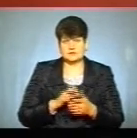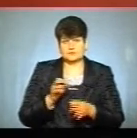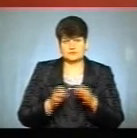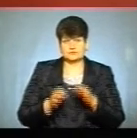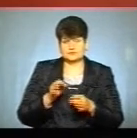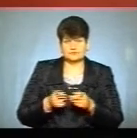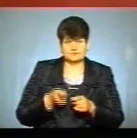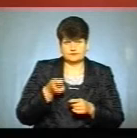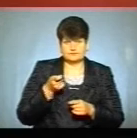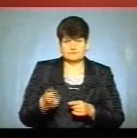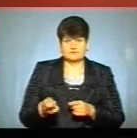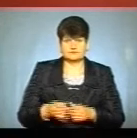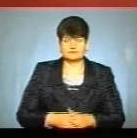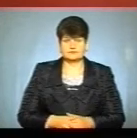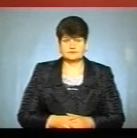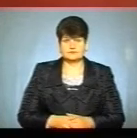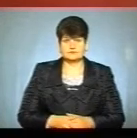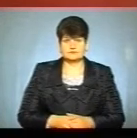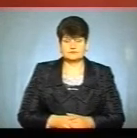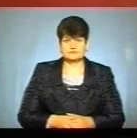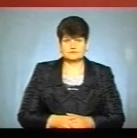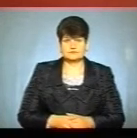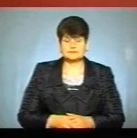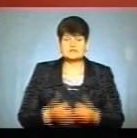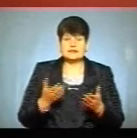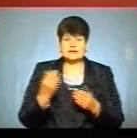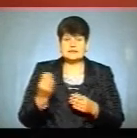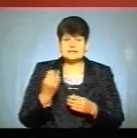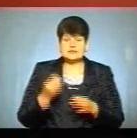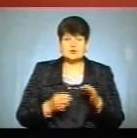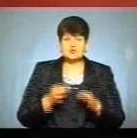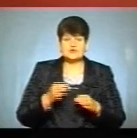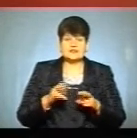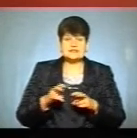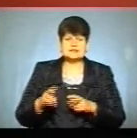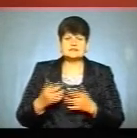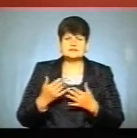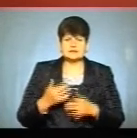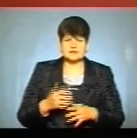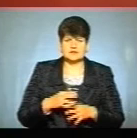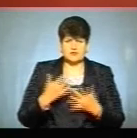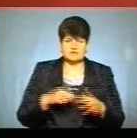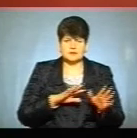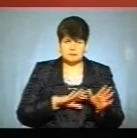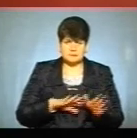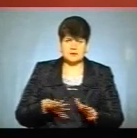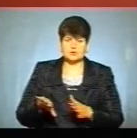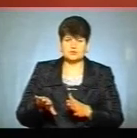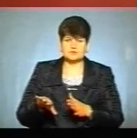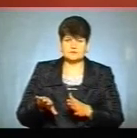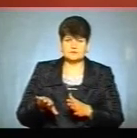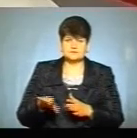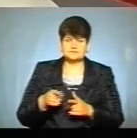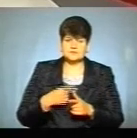судових кроків. Яка історія, зокрема, судових засідань, скільки їх вже минуло і